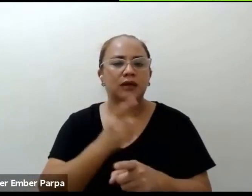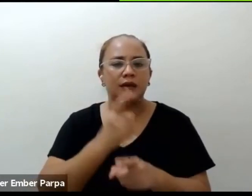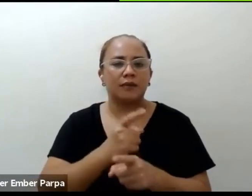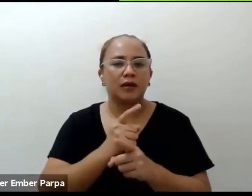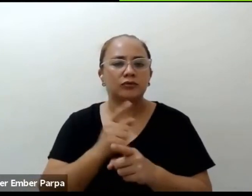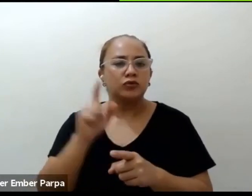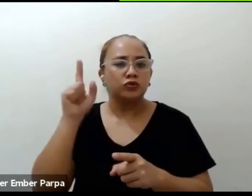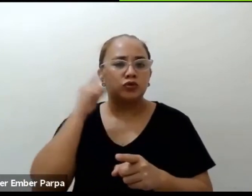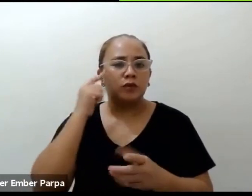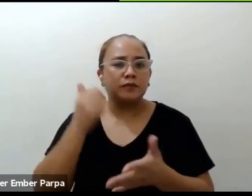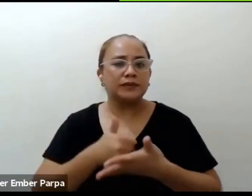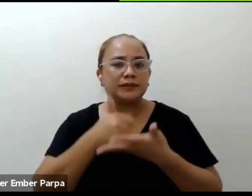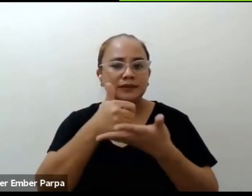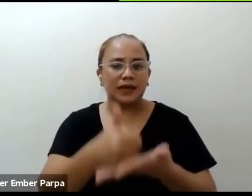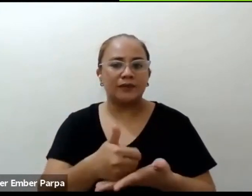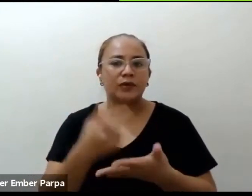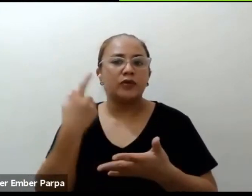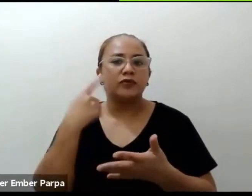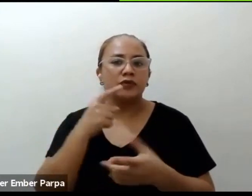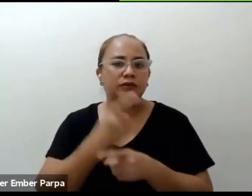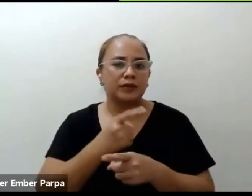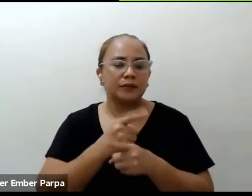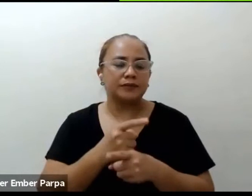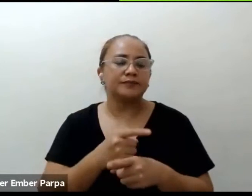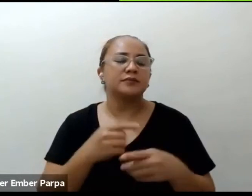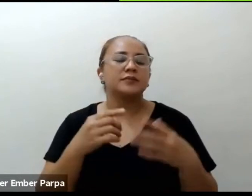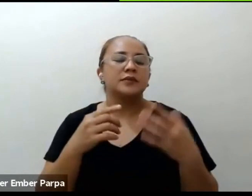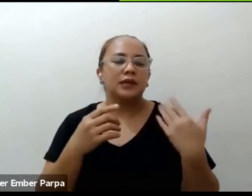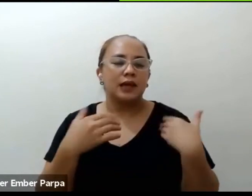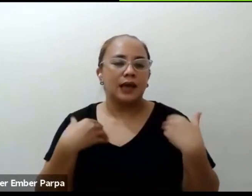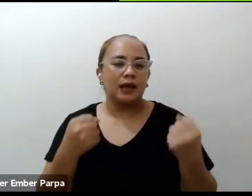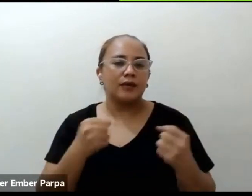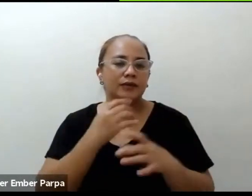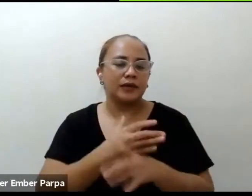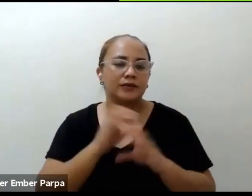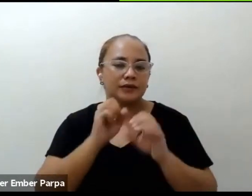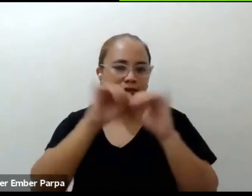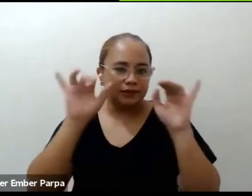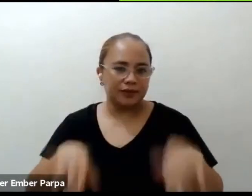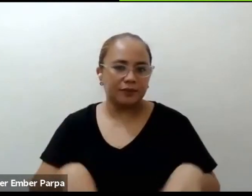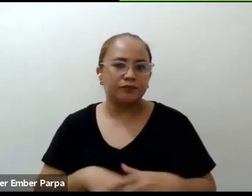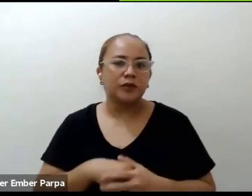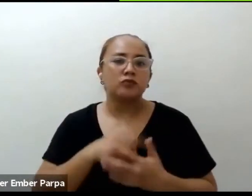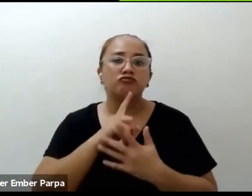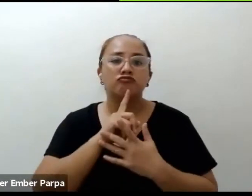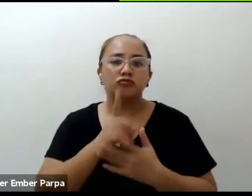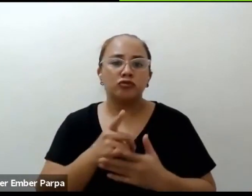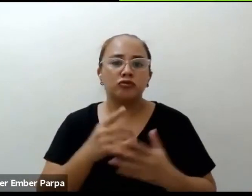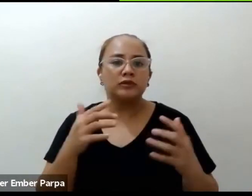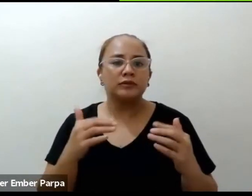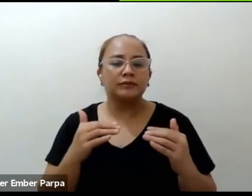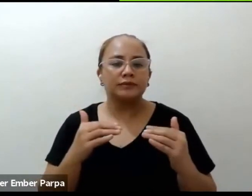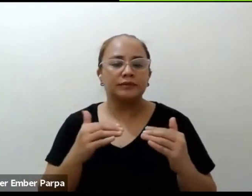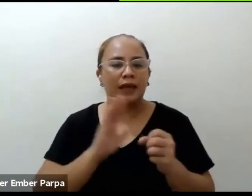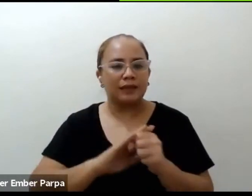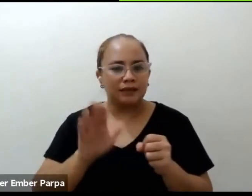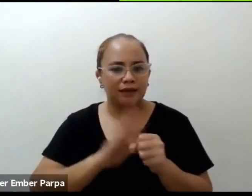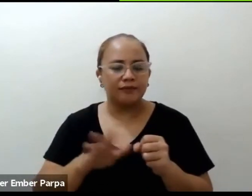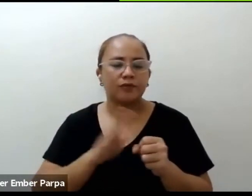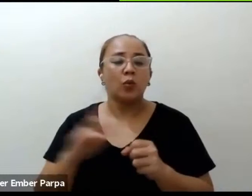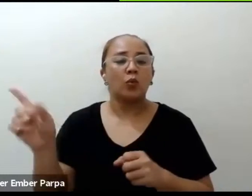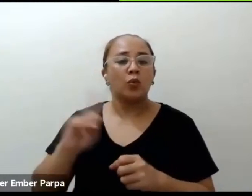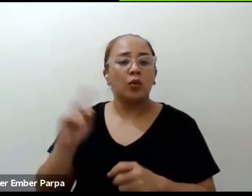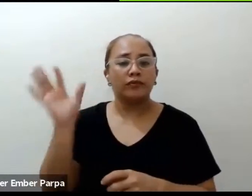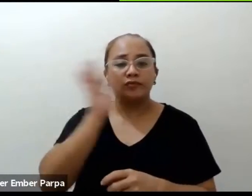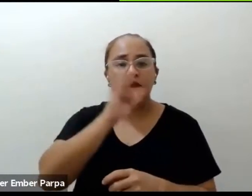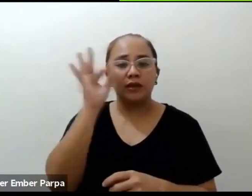government response to a proper healthcare system that is really adequate and what the Filipino